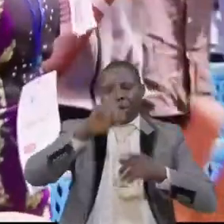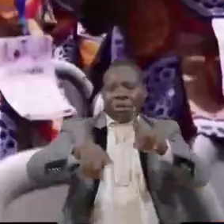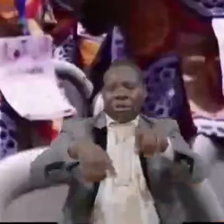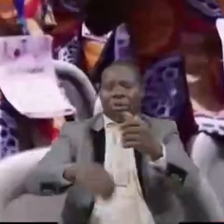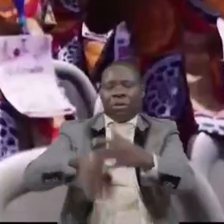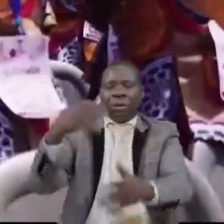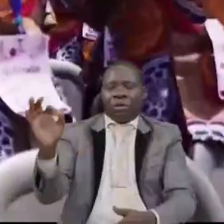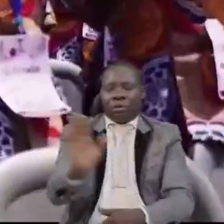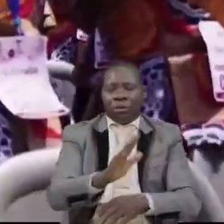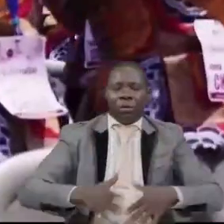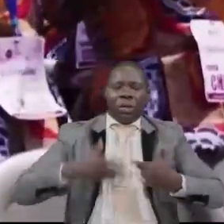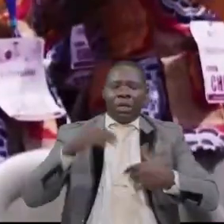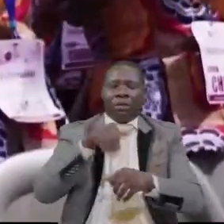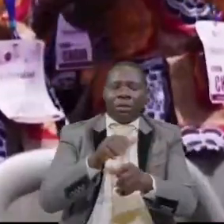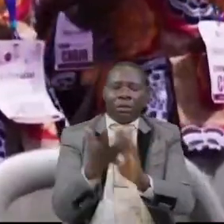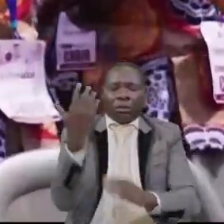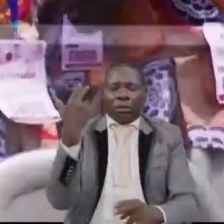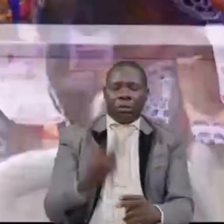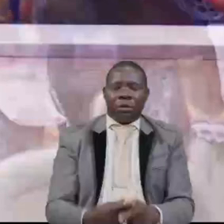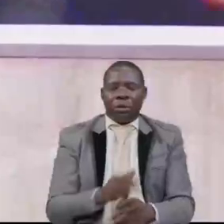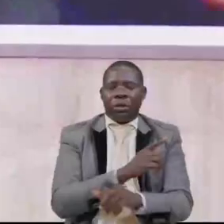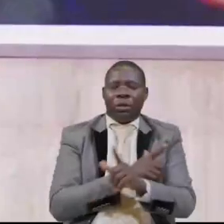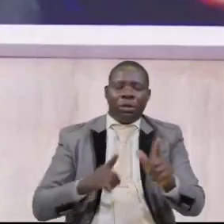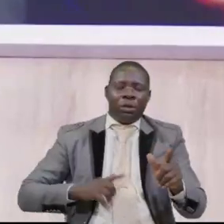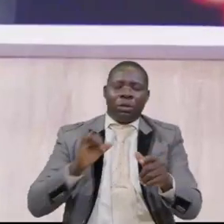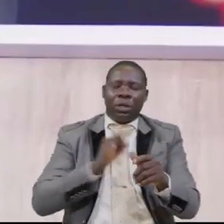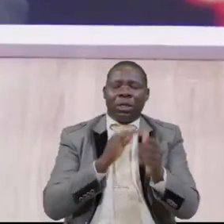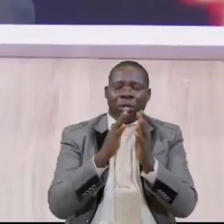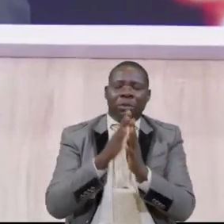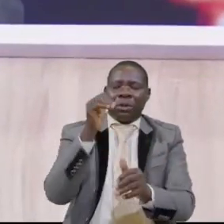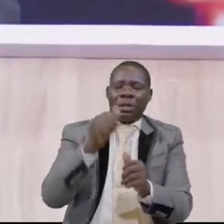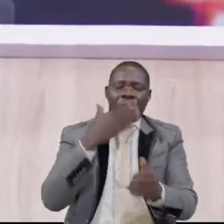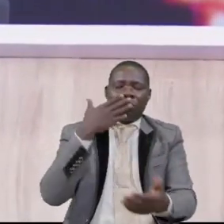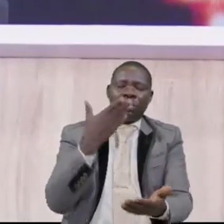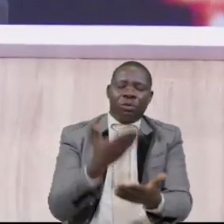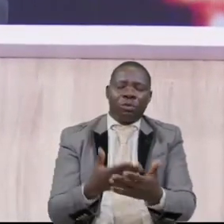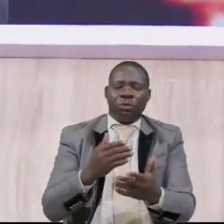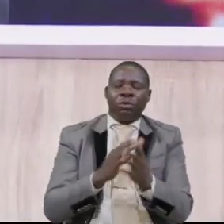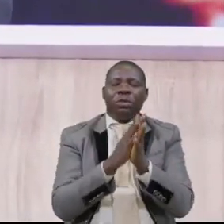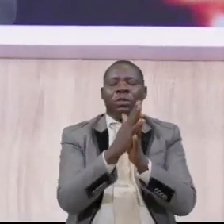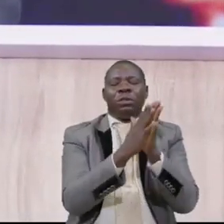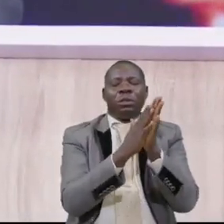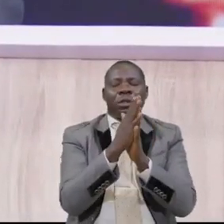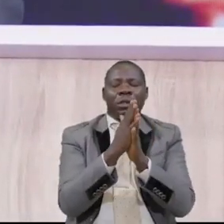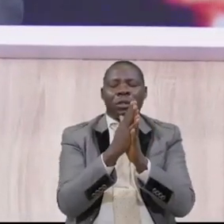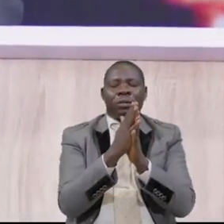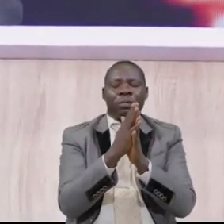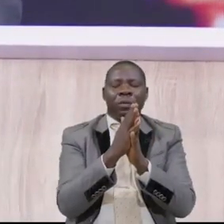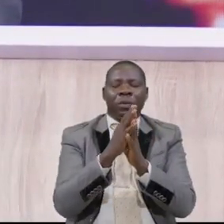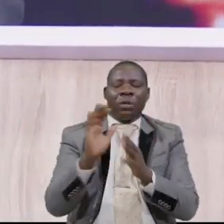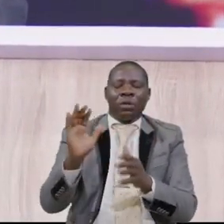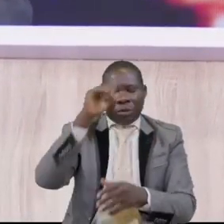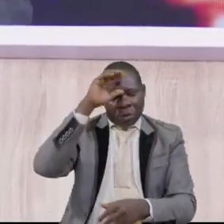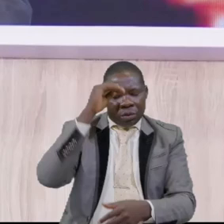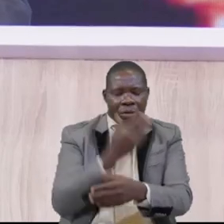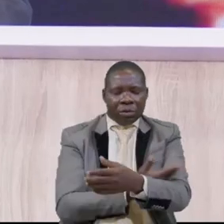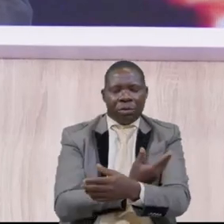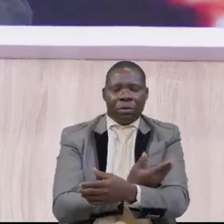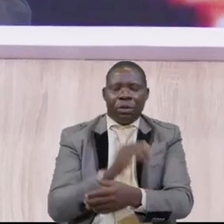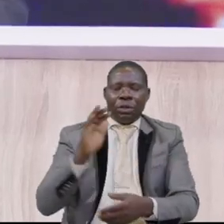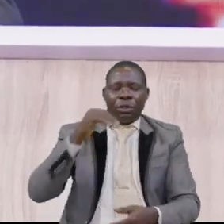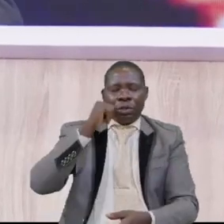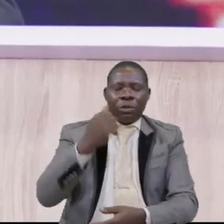ta vie. Seigneur, je prie que tout bon désir de tes fils, de tes